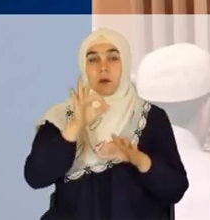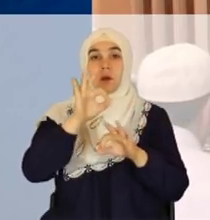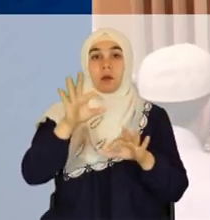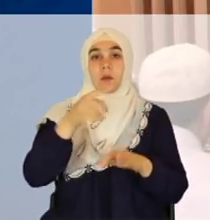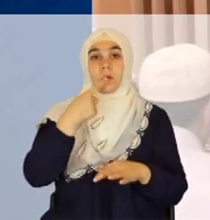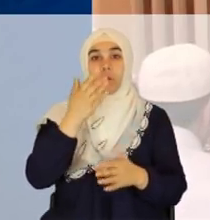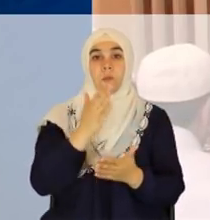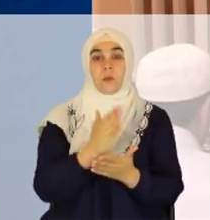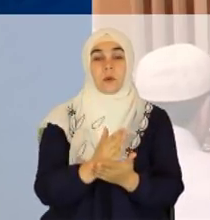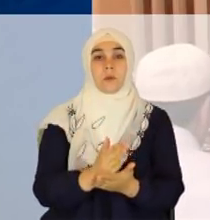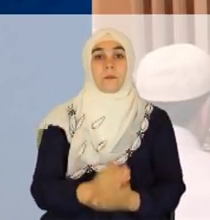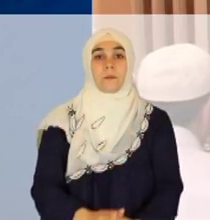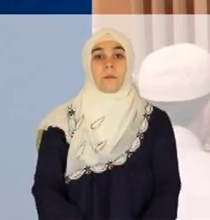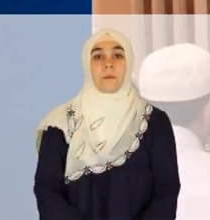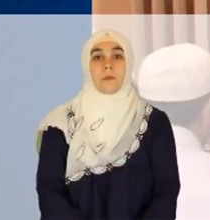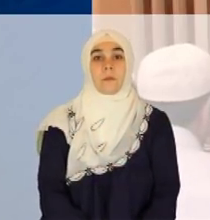ma'lum etgan.